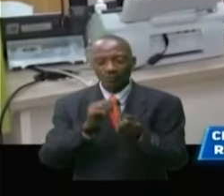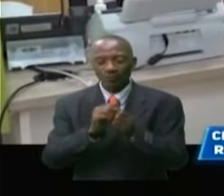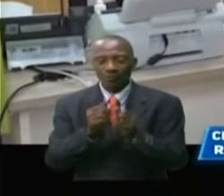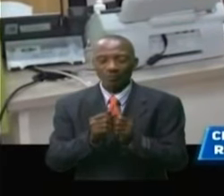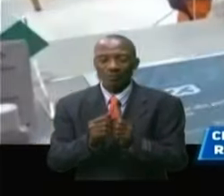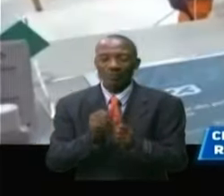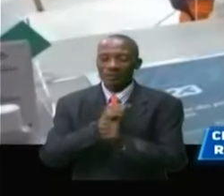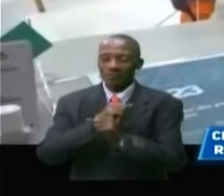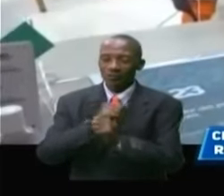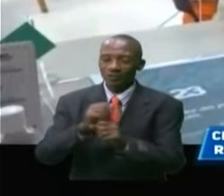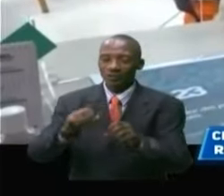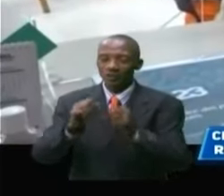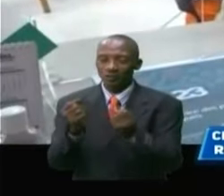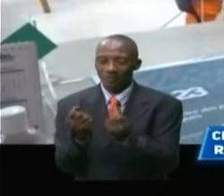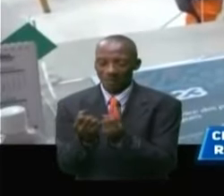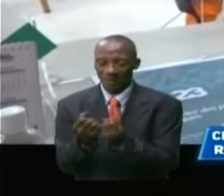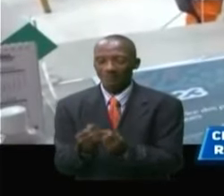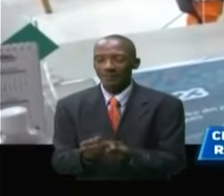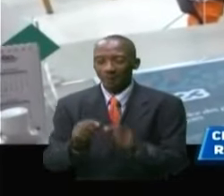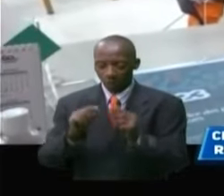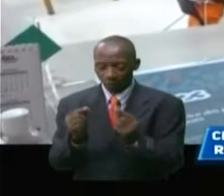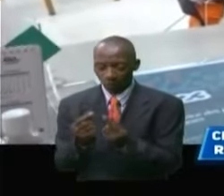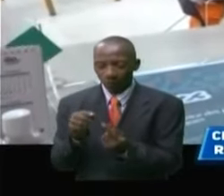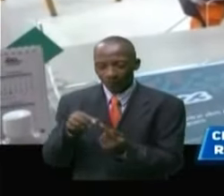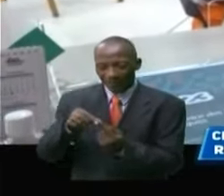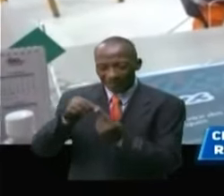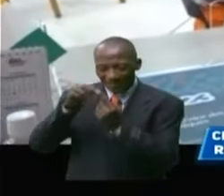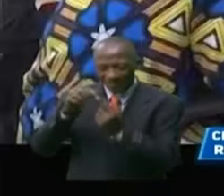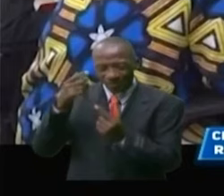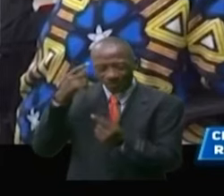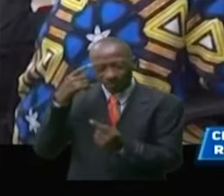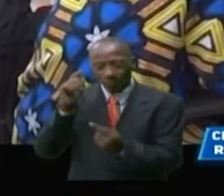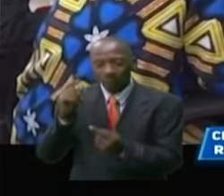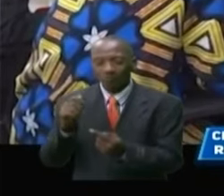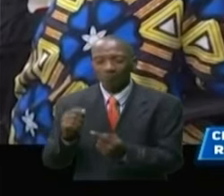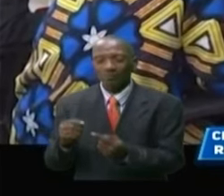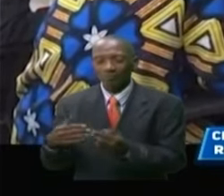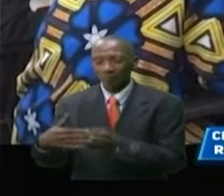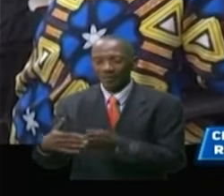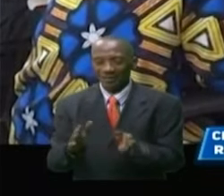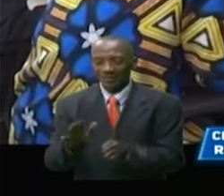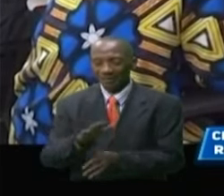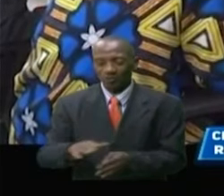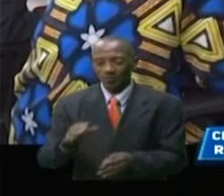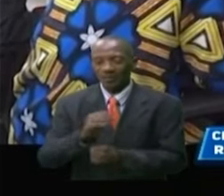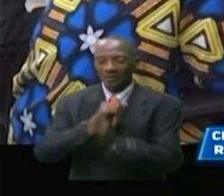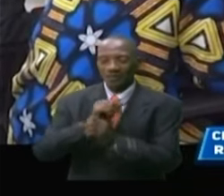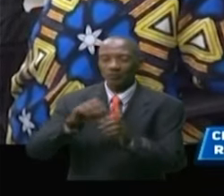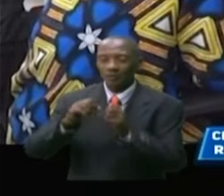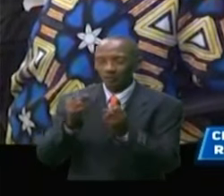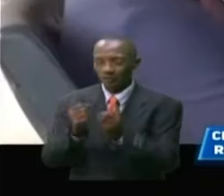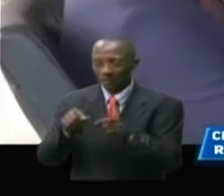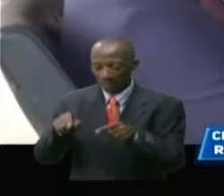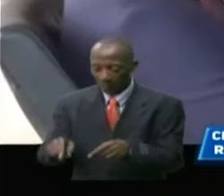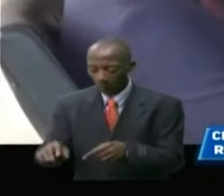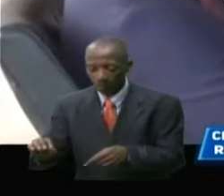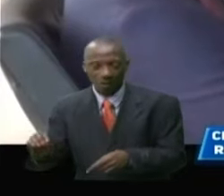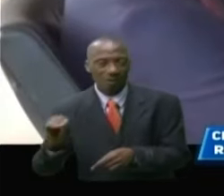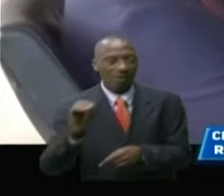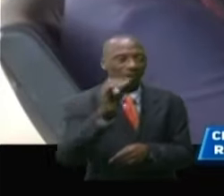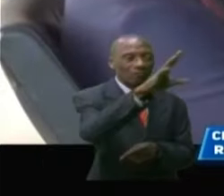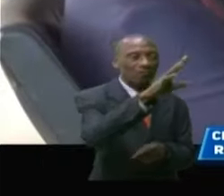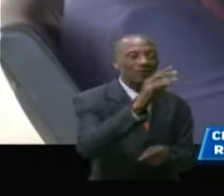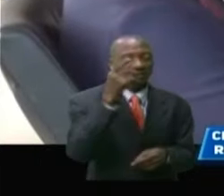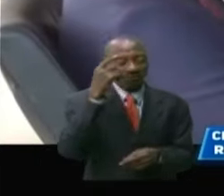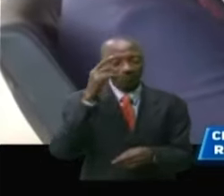qu'une équipe technique de la Caisse nationale de sécurité sociale des agents publics a été dépêchée en terre ivoirienne. C'est à l'issue